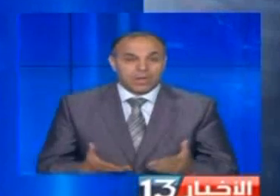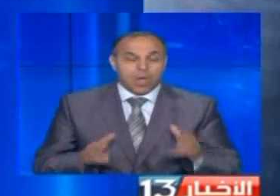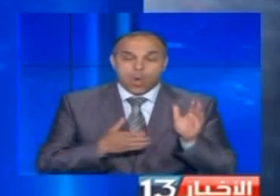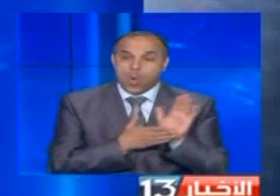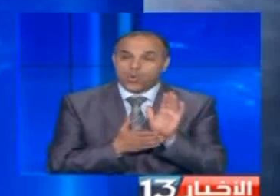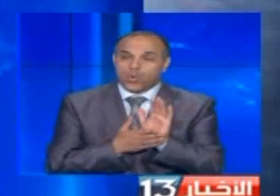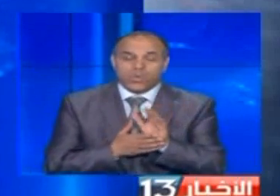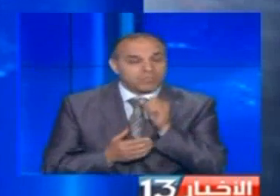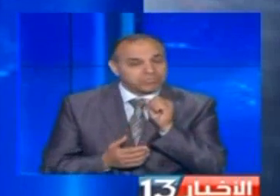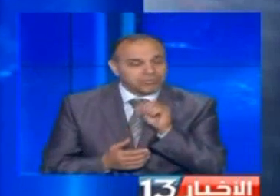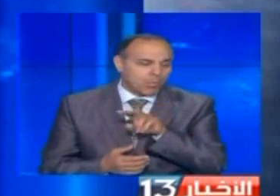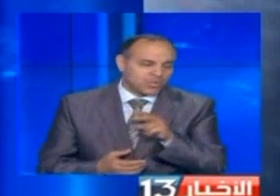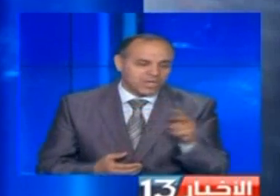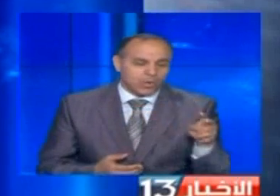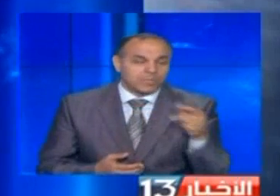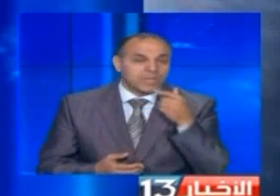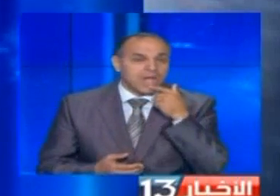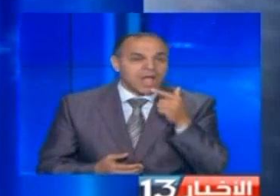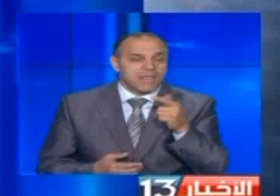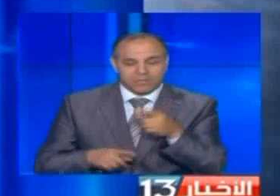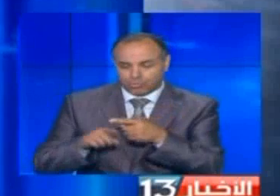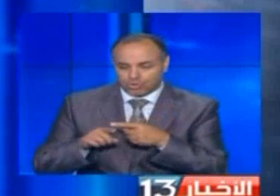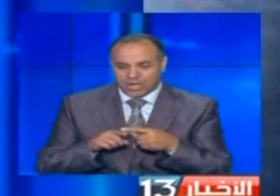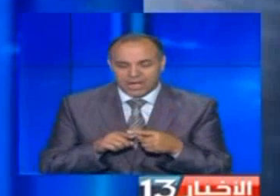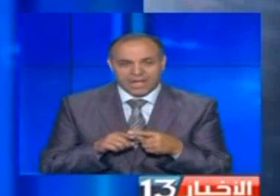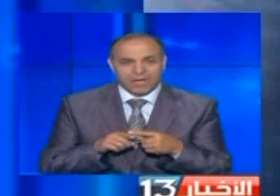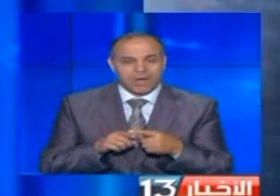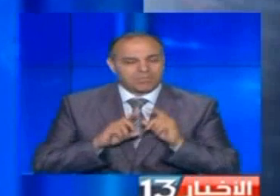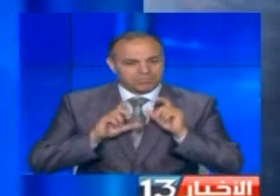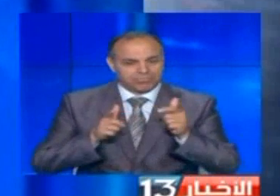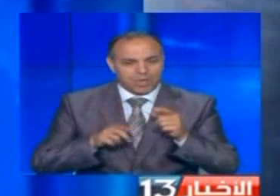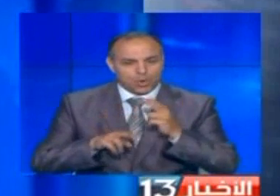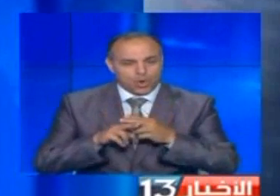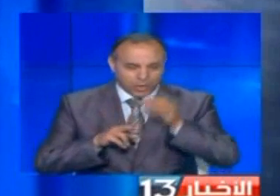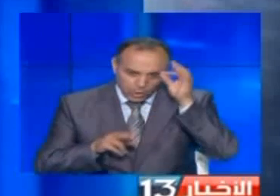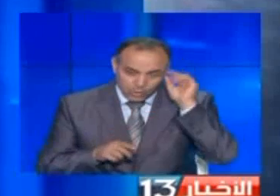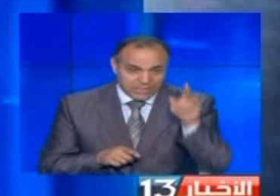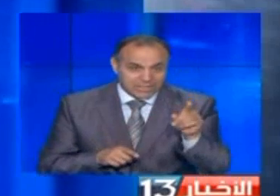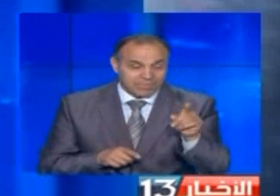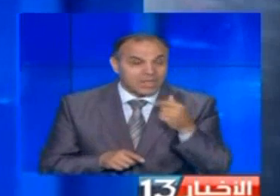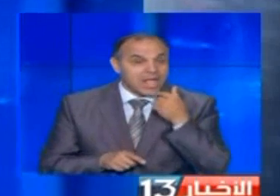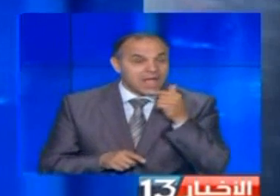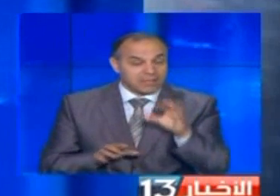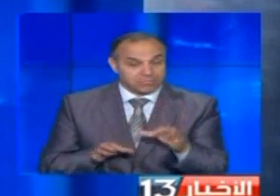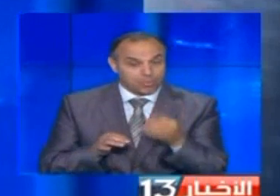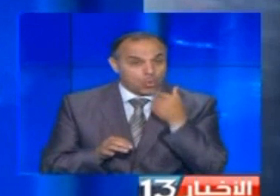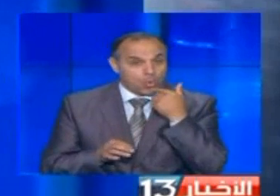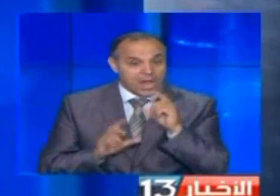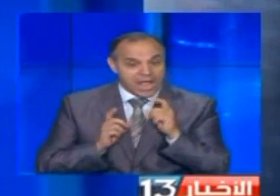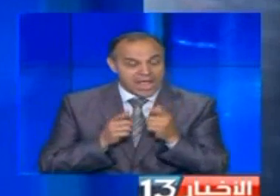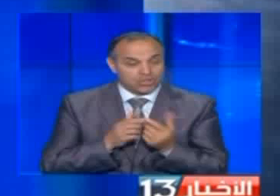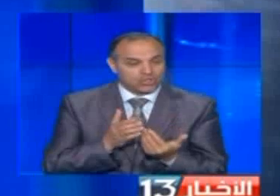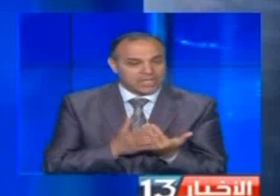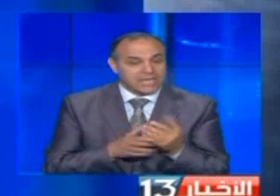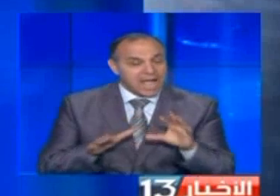عروض طربية متنوعة، القاسم المشترك بينها هو التعويل على الأسماء التونسية، ذلك ما كشفت عنه الهيئة